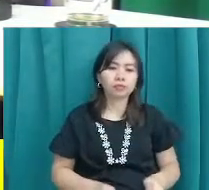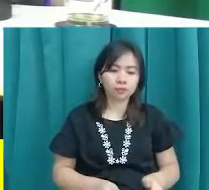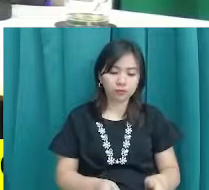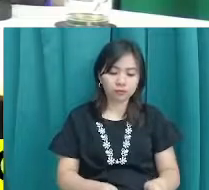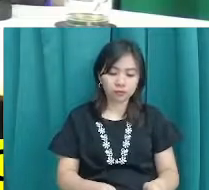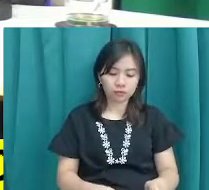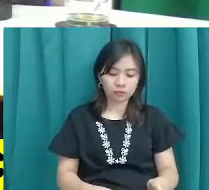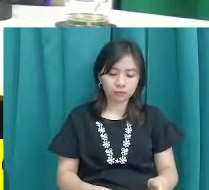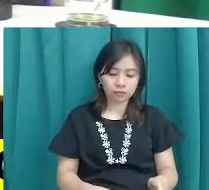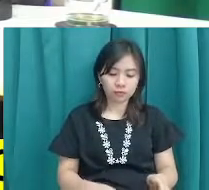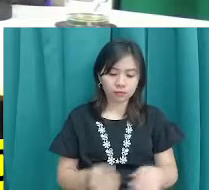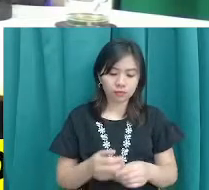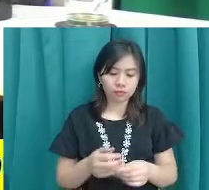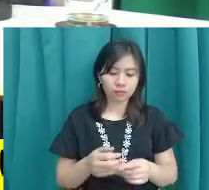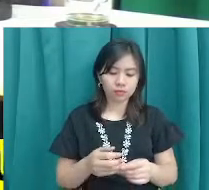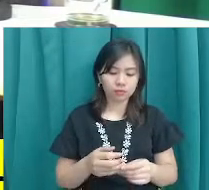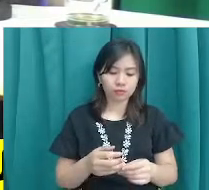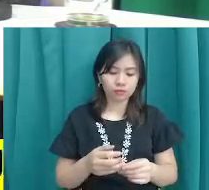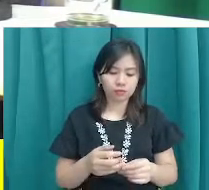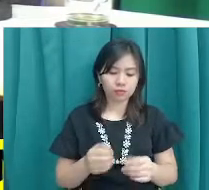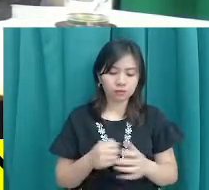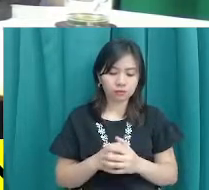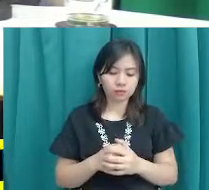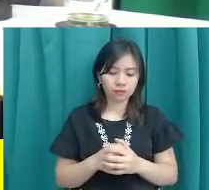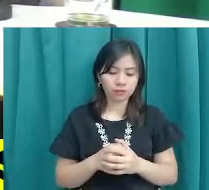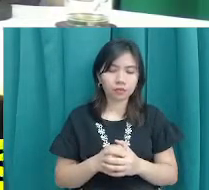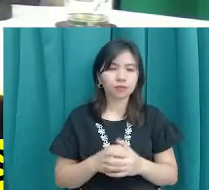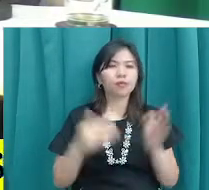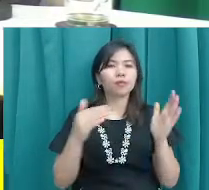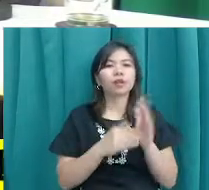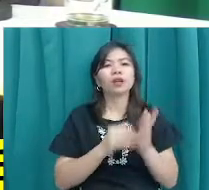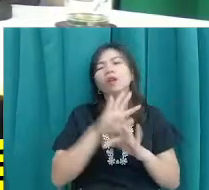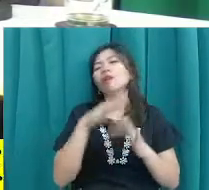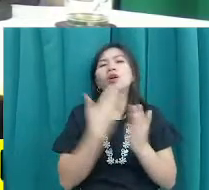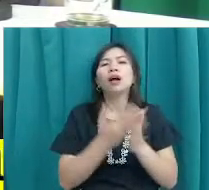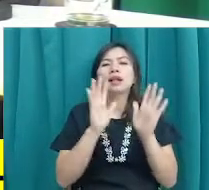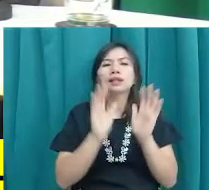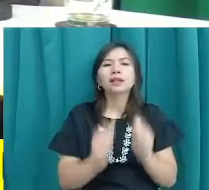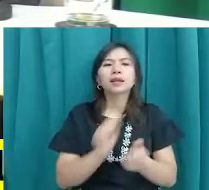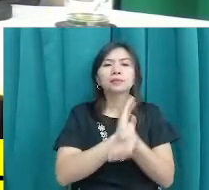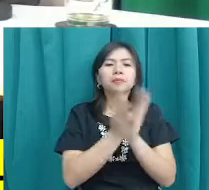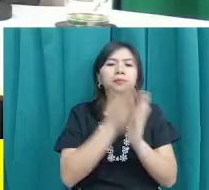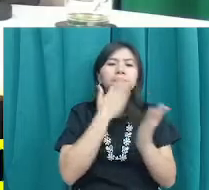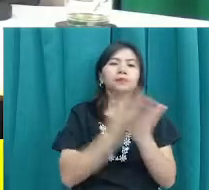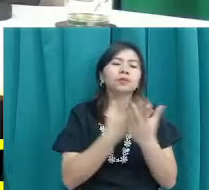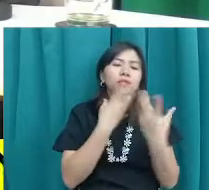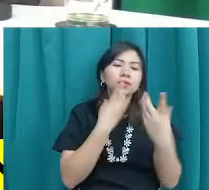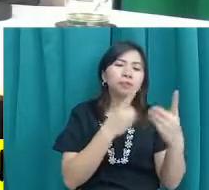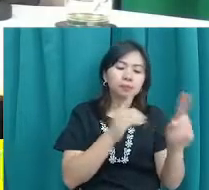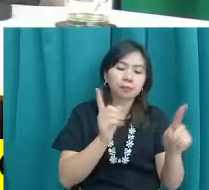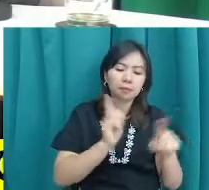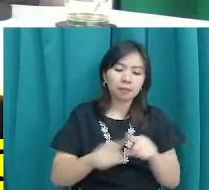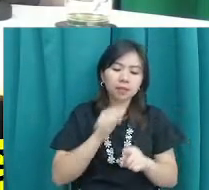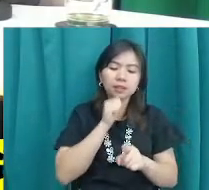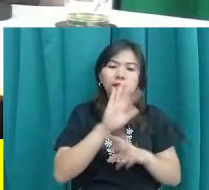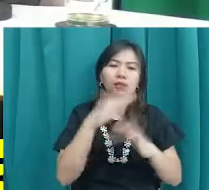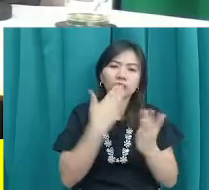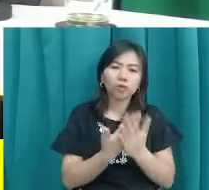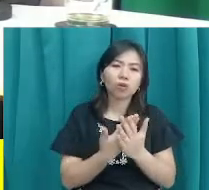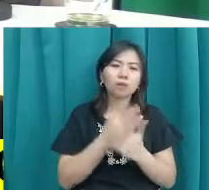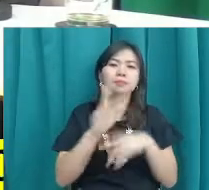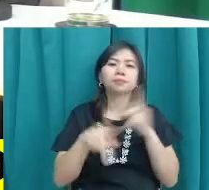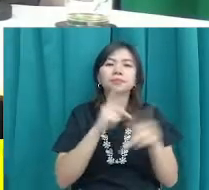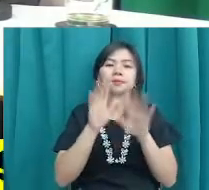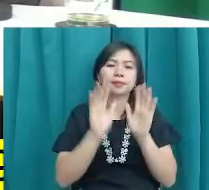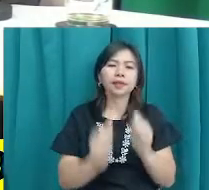Put that in mind. That's right. Anyone can be a disciple, but not everyone can be a good disciple.